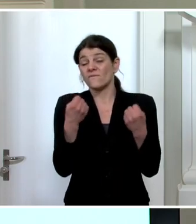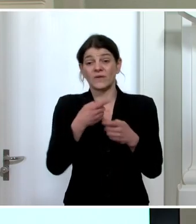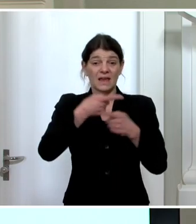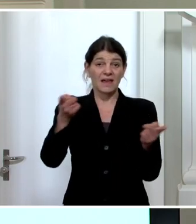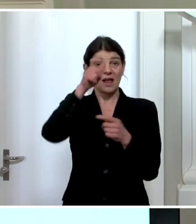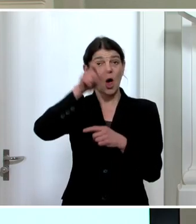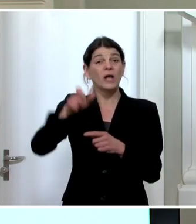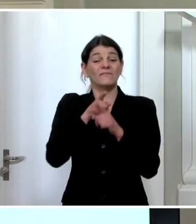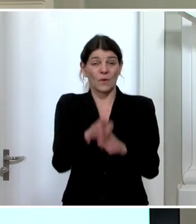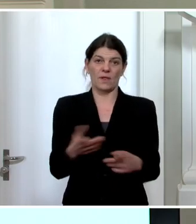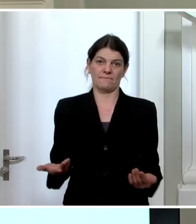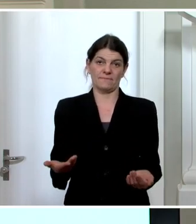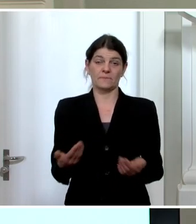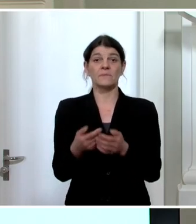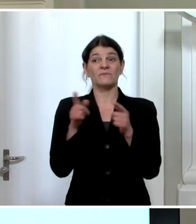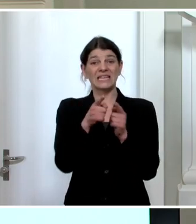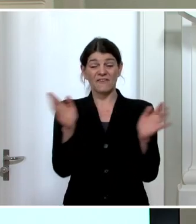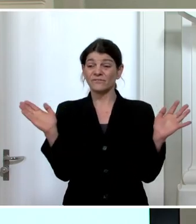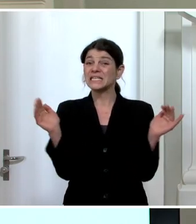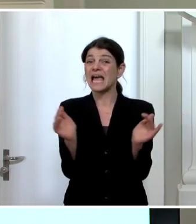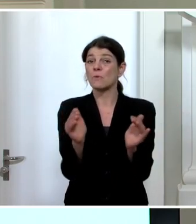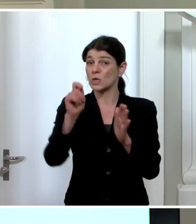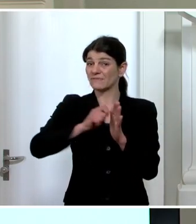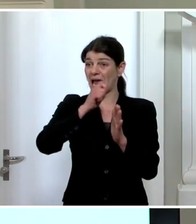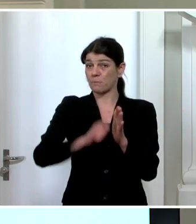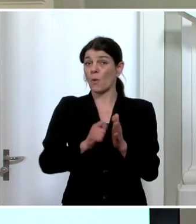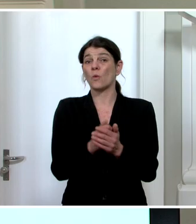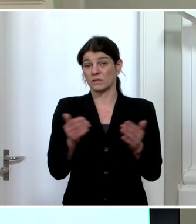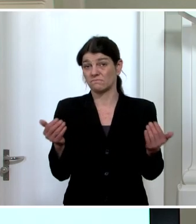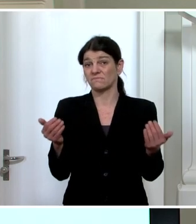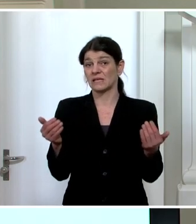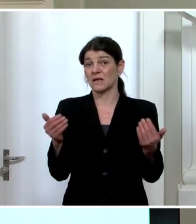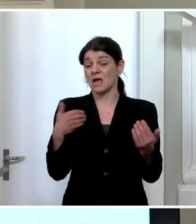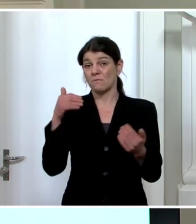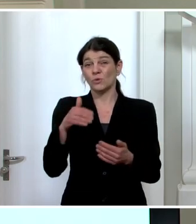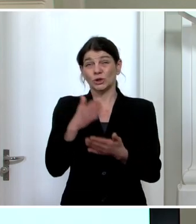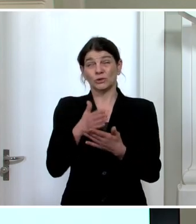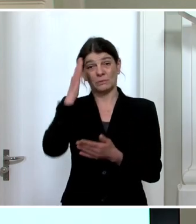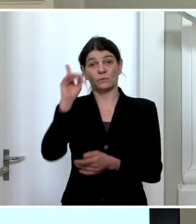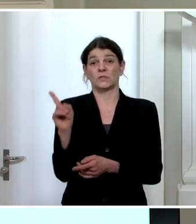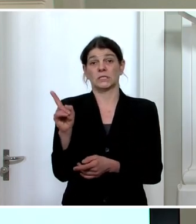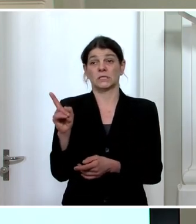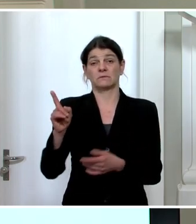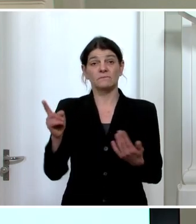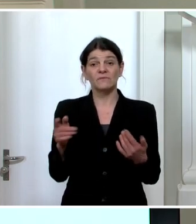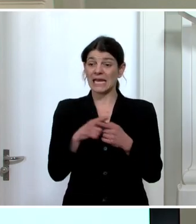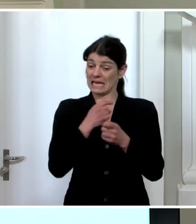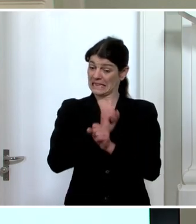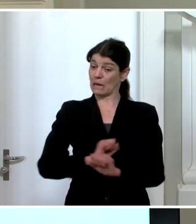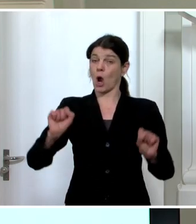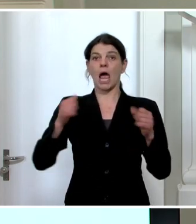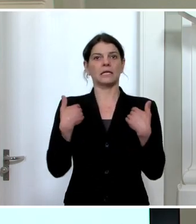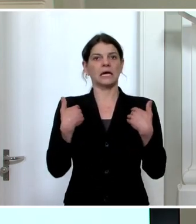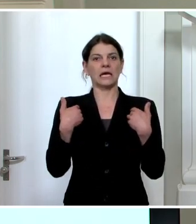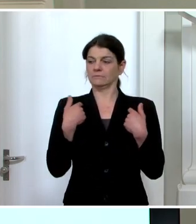daran halten. Und wenn wir dieses Versammlungsverbot, und das muss man sich schon vor Augen halten, in einer Demokratie